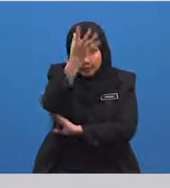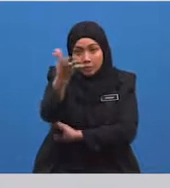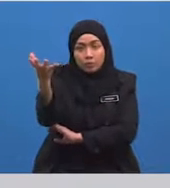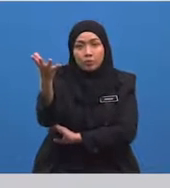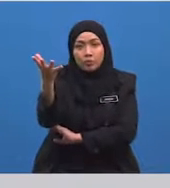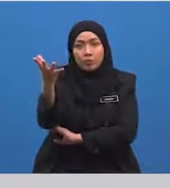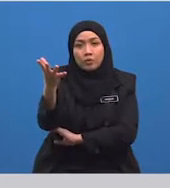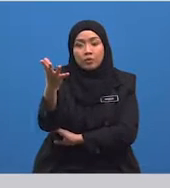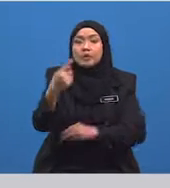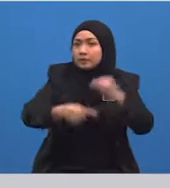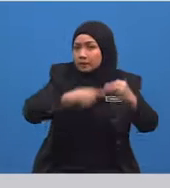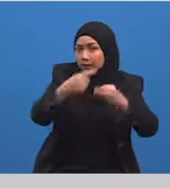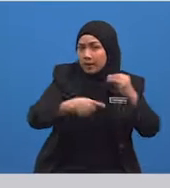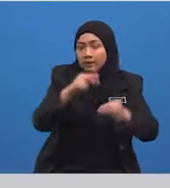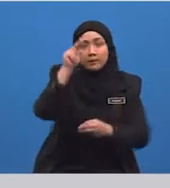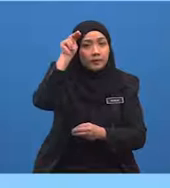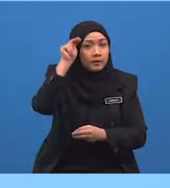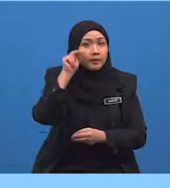tentang peneutralan.